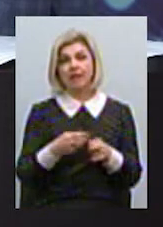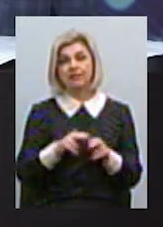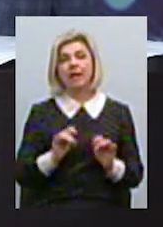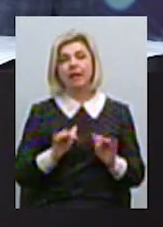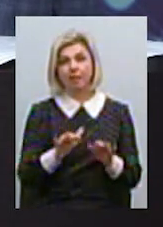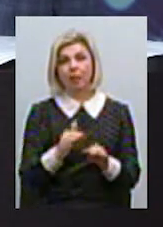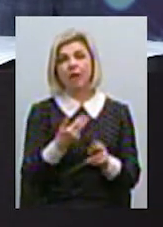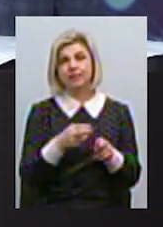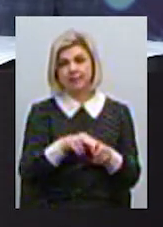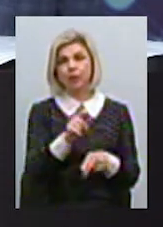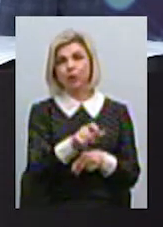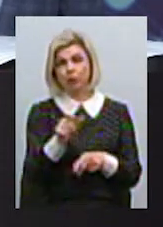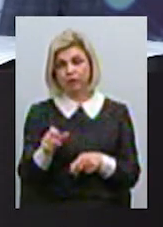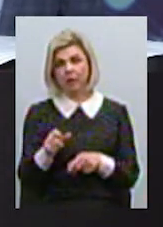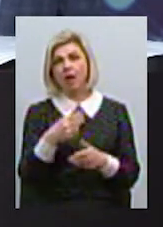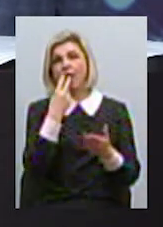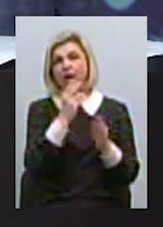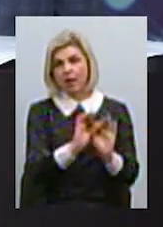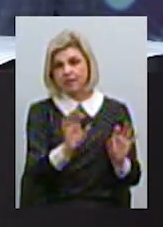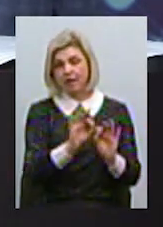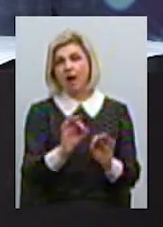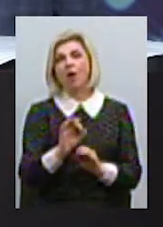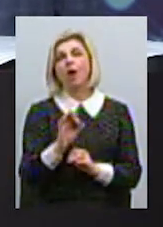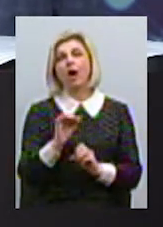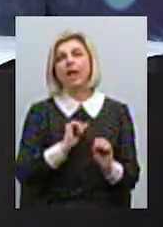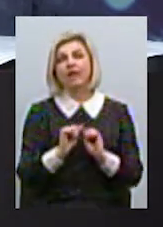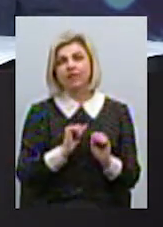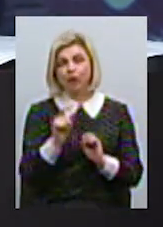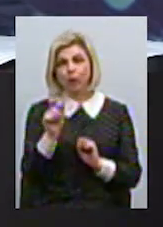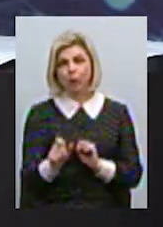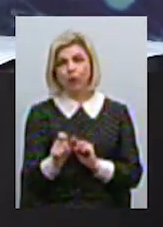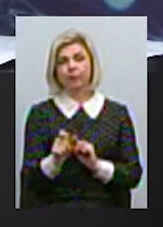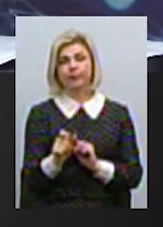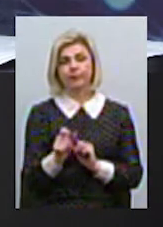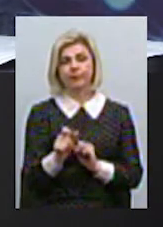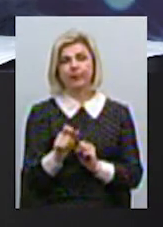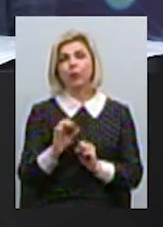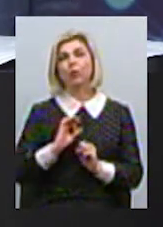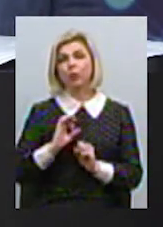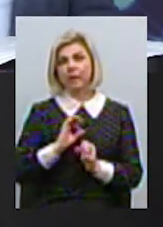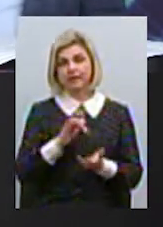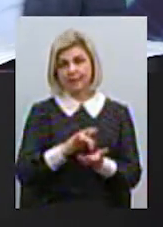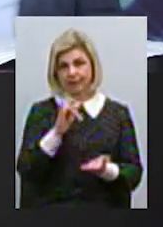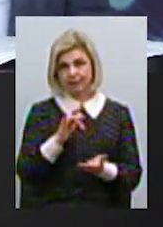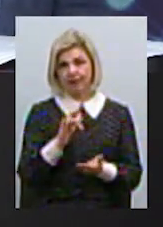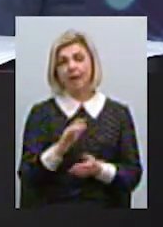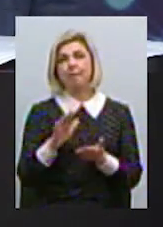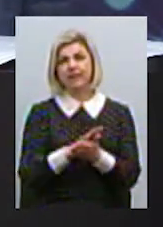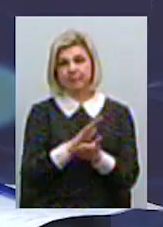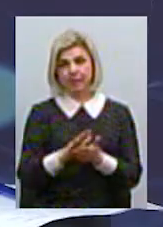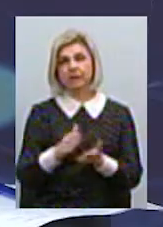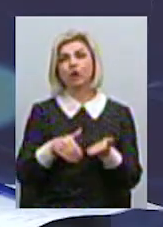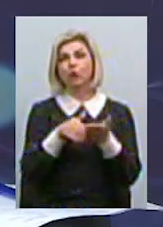ми презентували Олексію Банюку під час його візиту керівнику Координаційного центру з надання безоплатної правової допомоги. І